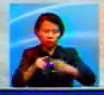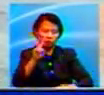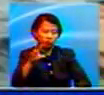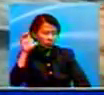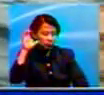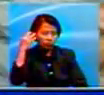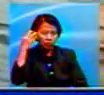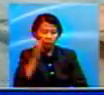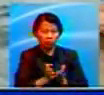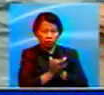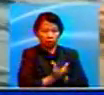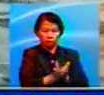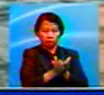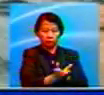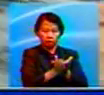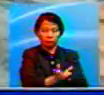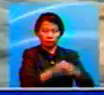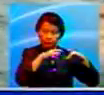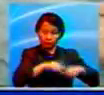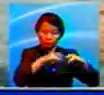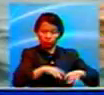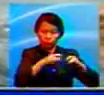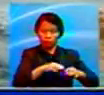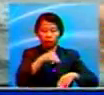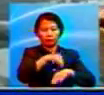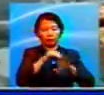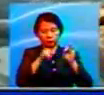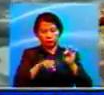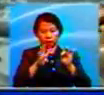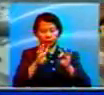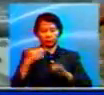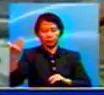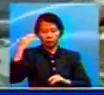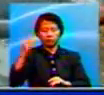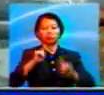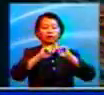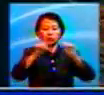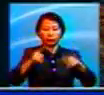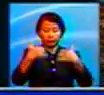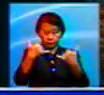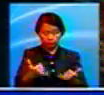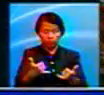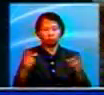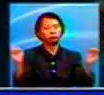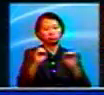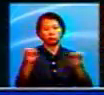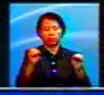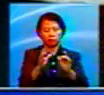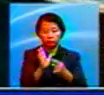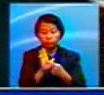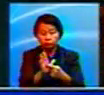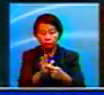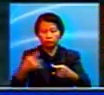dikesan oleh kapal pertahanan ADV Ocean Shield milik Australia pada 8 April lepas. Bagaimanapun, setakat ini tiada sebarang